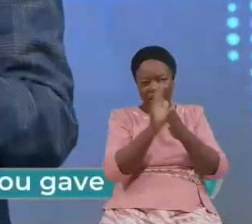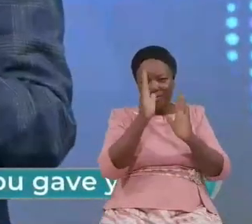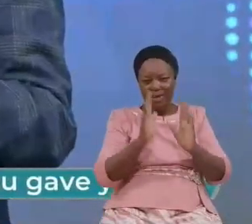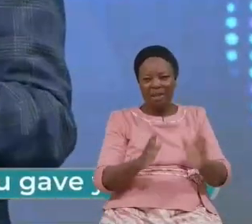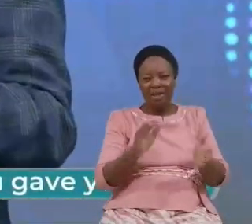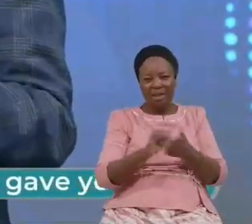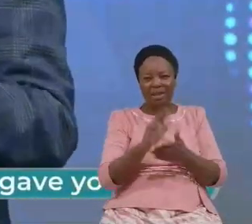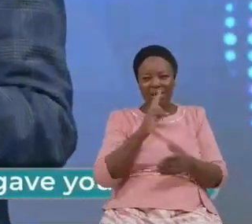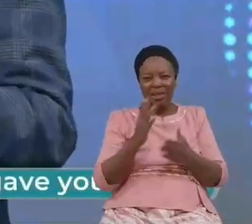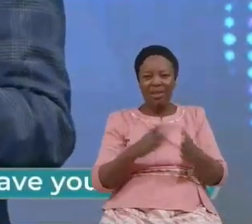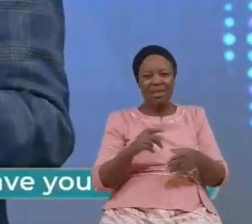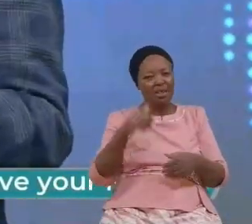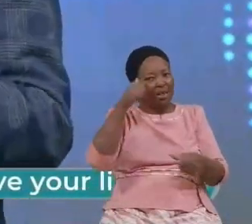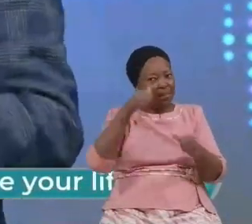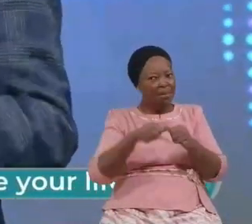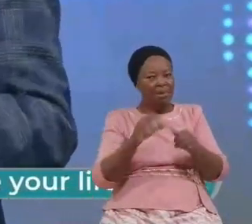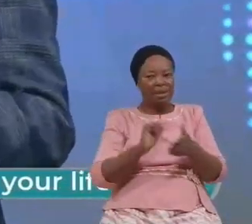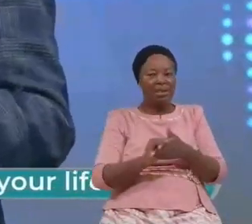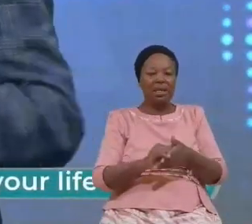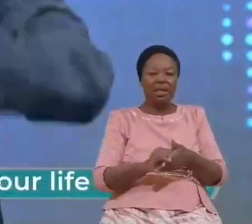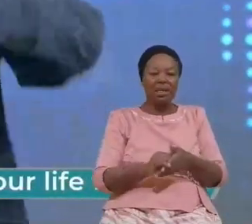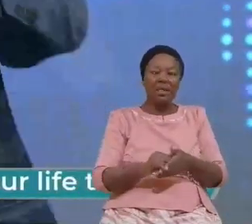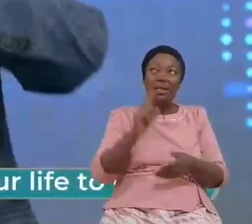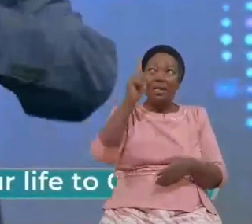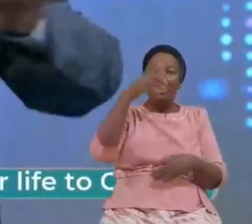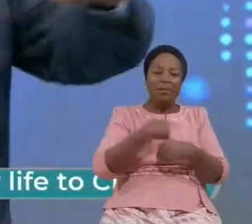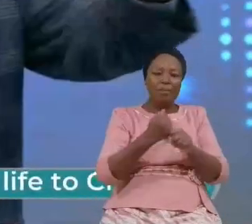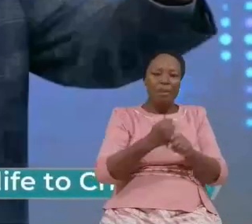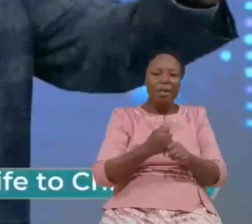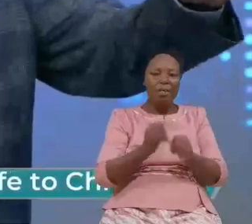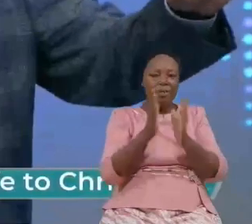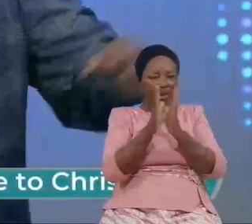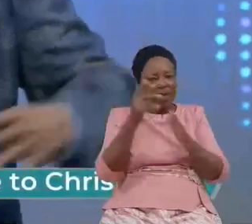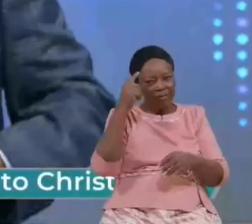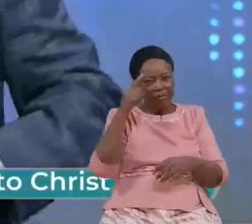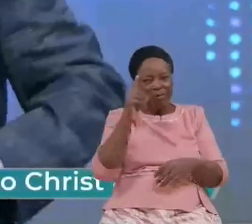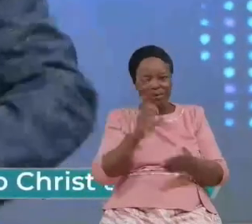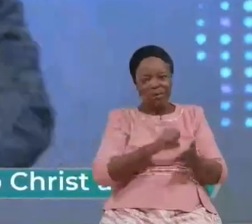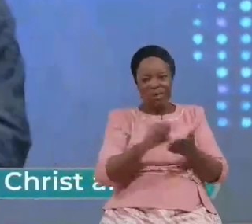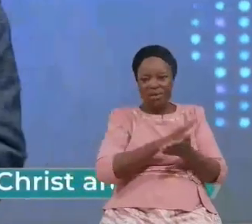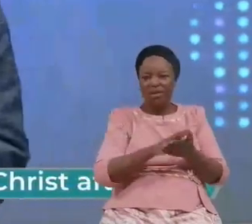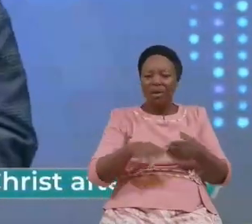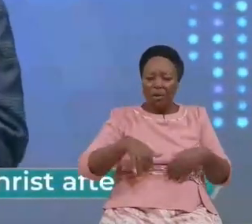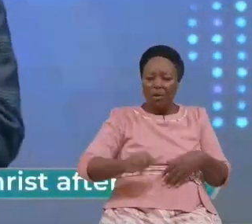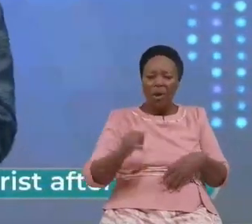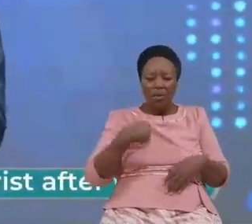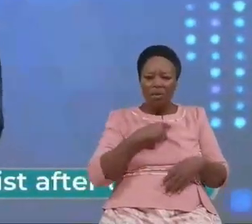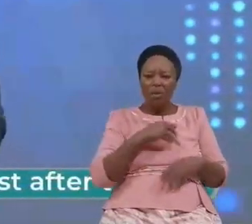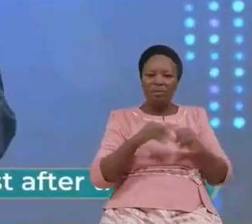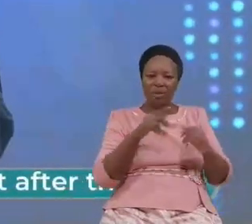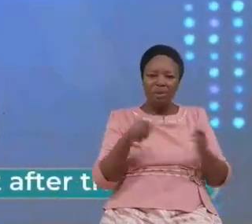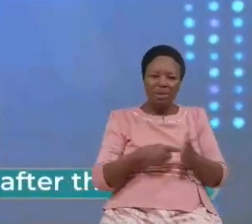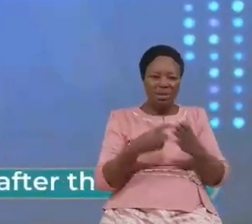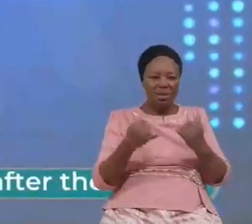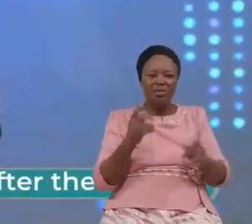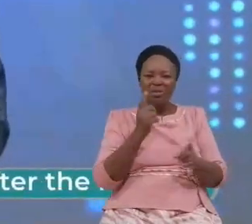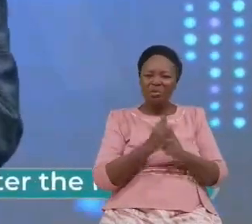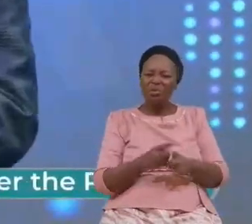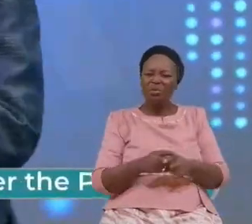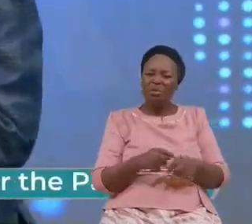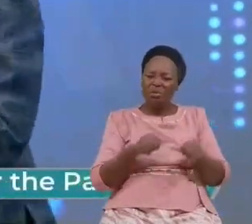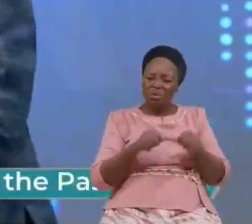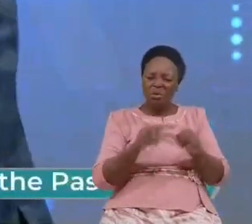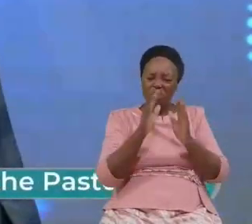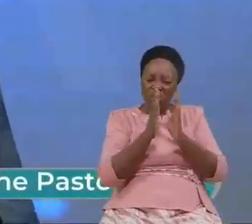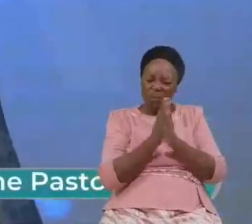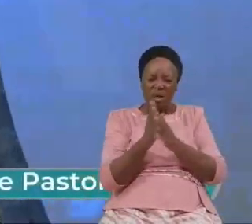il a intercédé pour votre sanctification pendant que nous faisons ceci maintenant baisser la tête seulement et du Seigneur